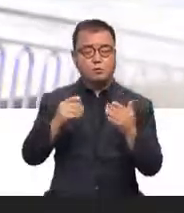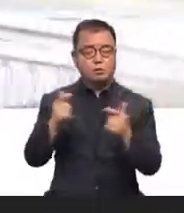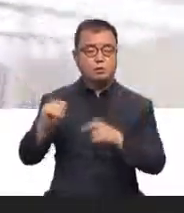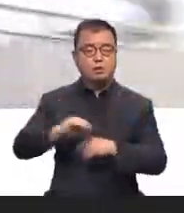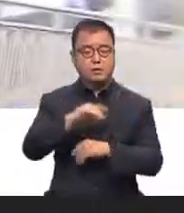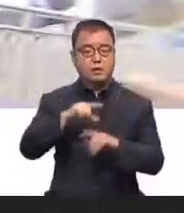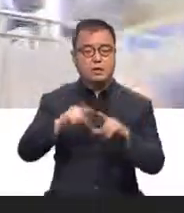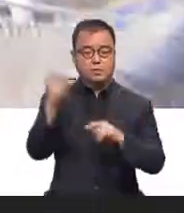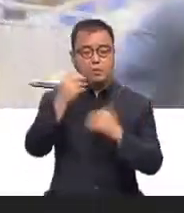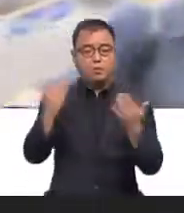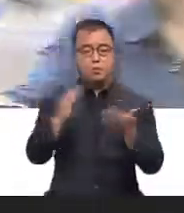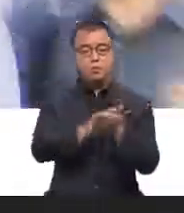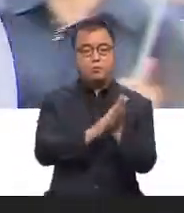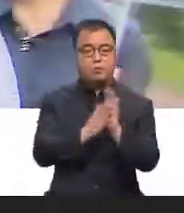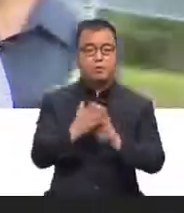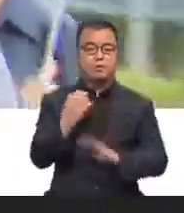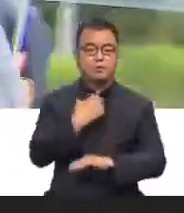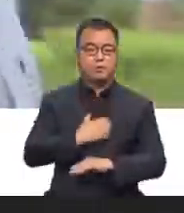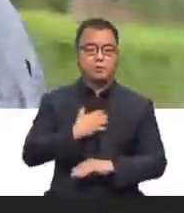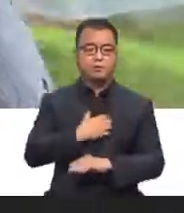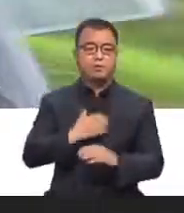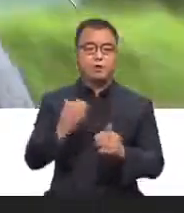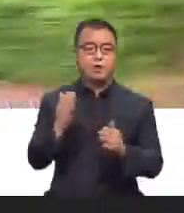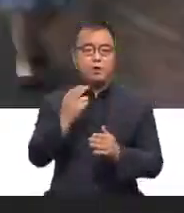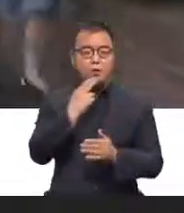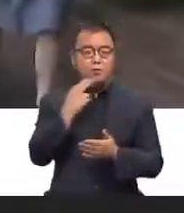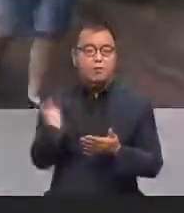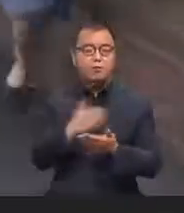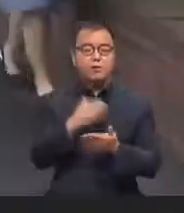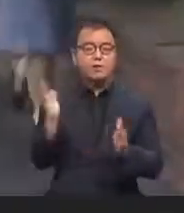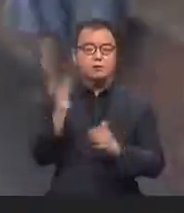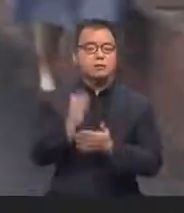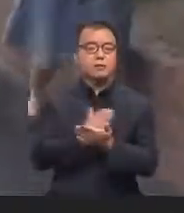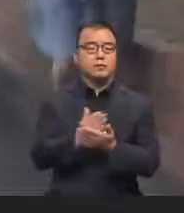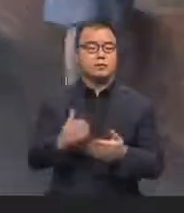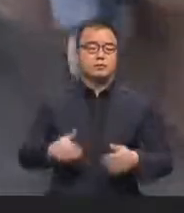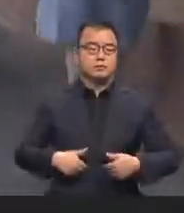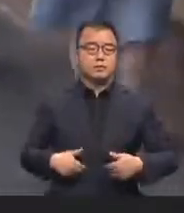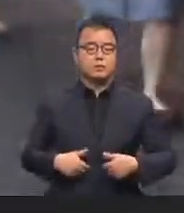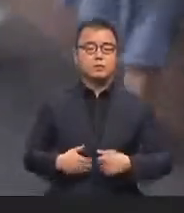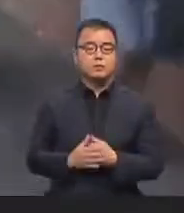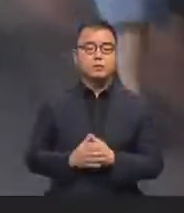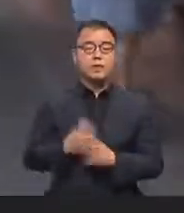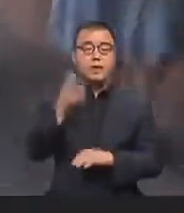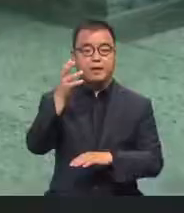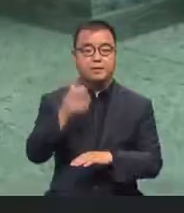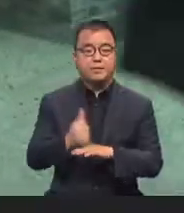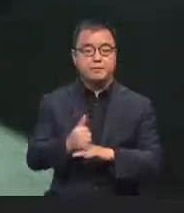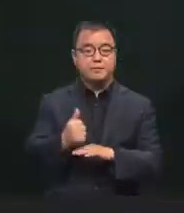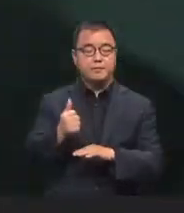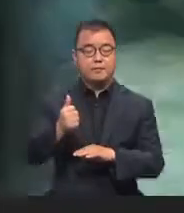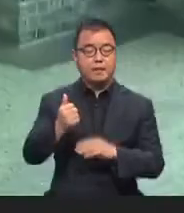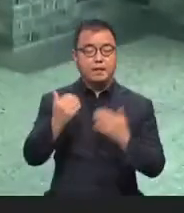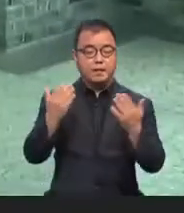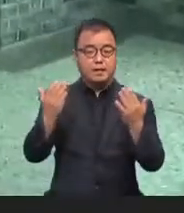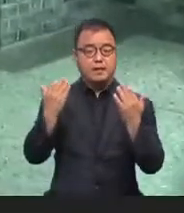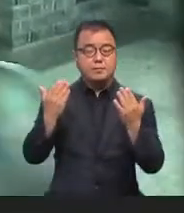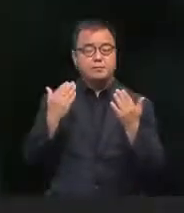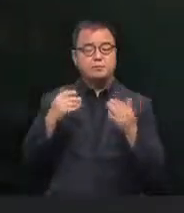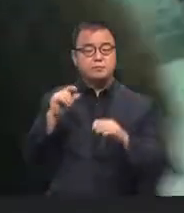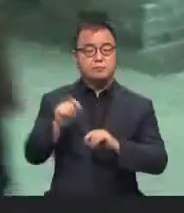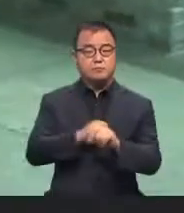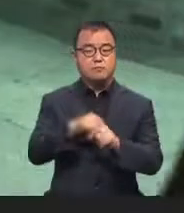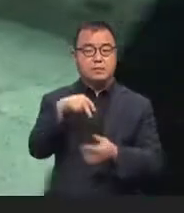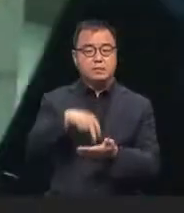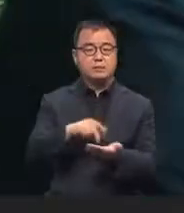해요. 학생 없는 학생을 나눠 가져야 되잖아요. 마지막 청문 순서인 한대보고 측은 별다른 입장 표명 없이